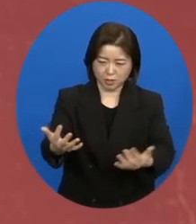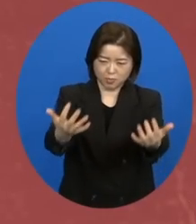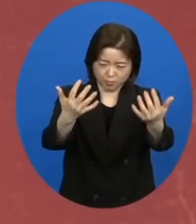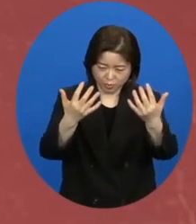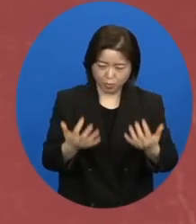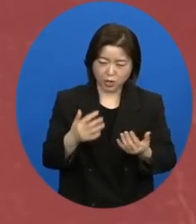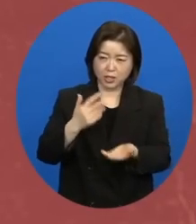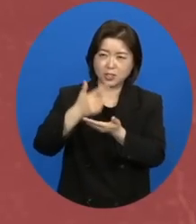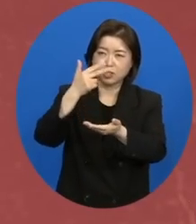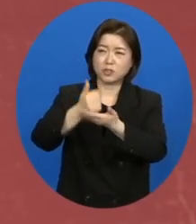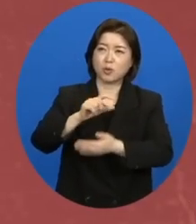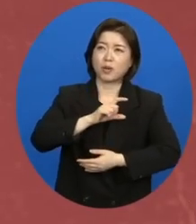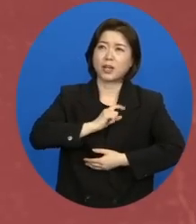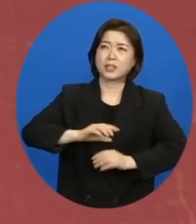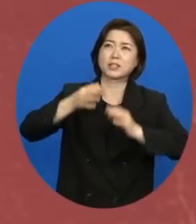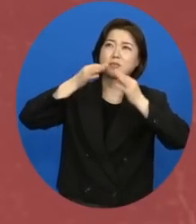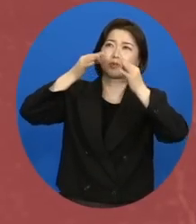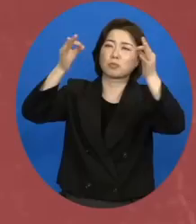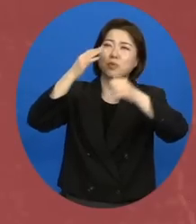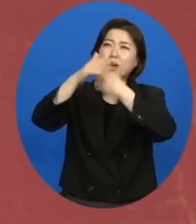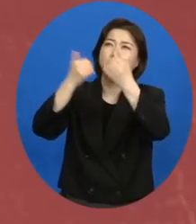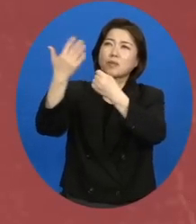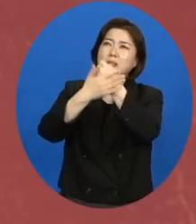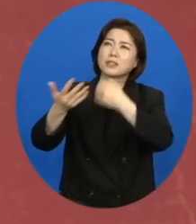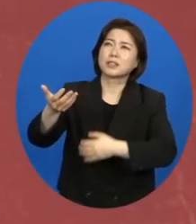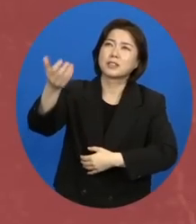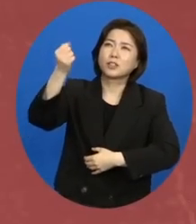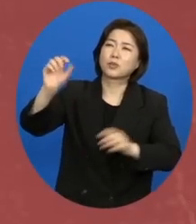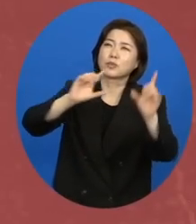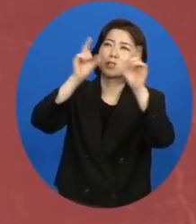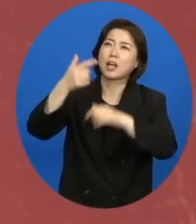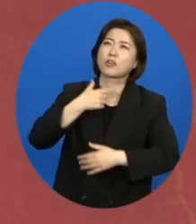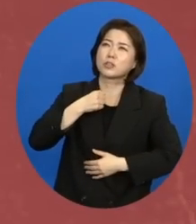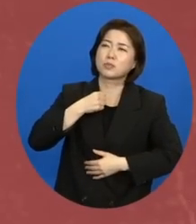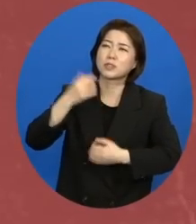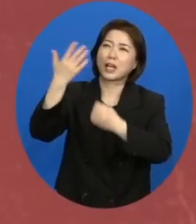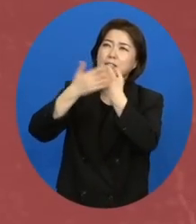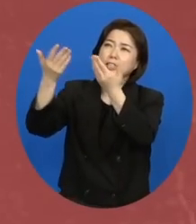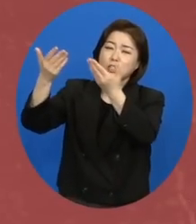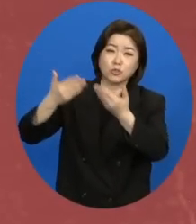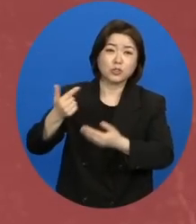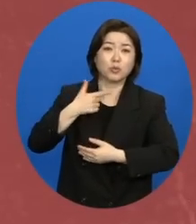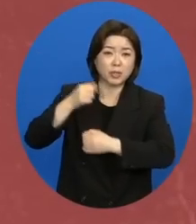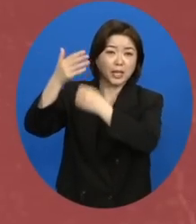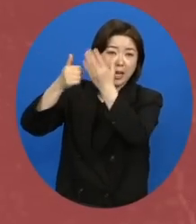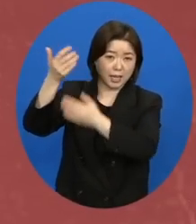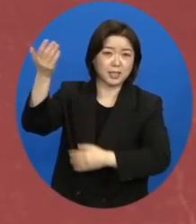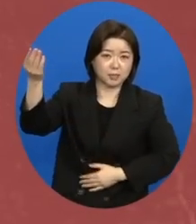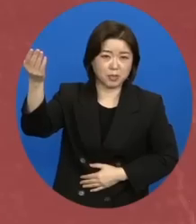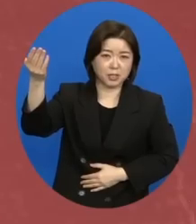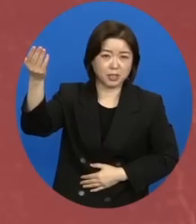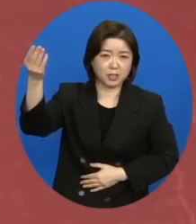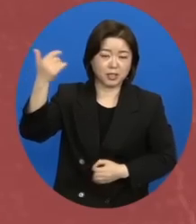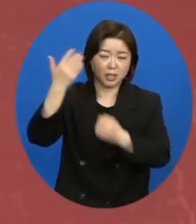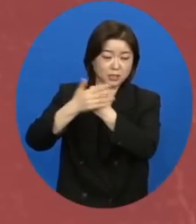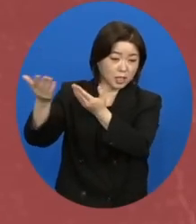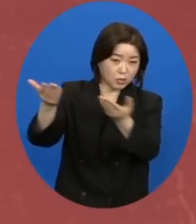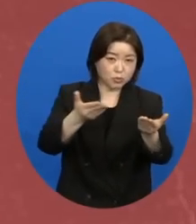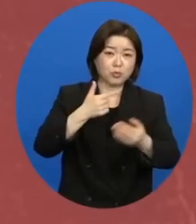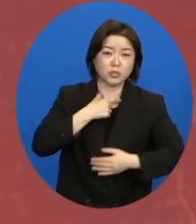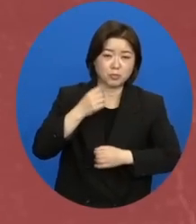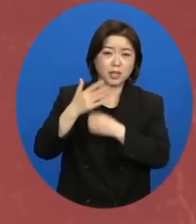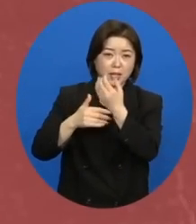여호와의 이름을 부르고 하나님의 은혜로 살고 싶다고 은혜 베풀길 원한 하나님이 은혜 주고 싶은